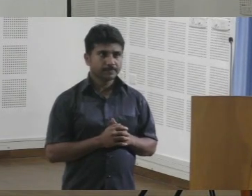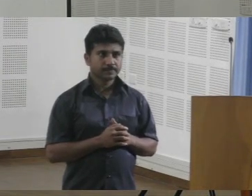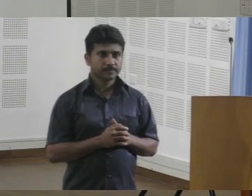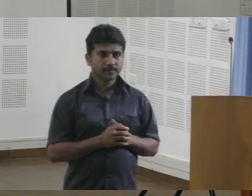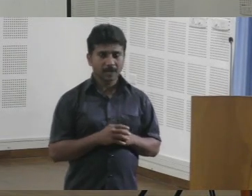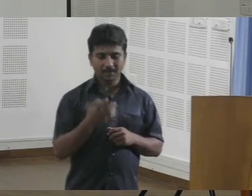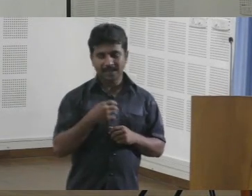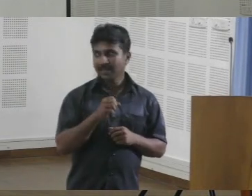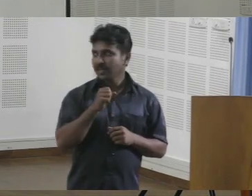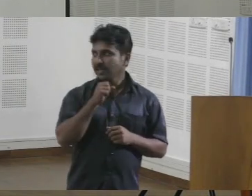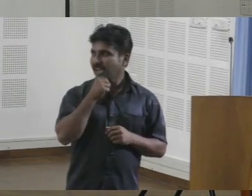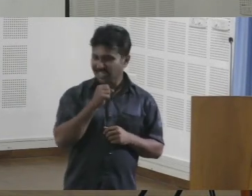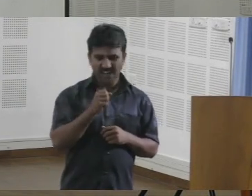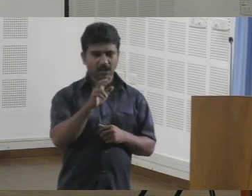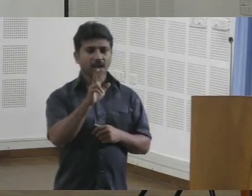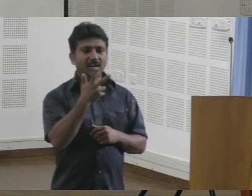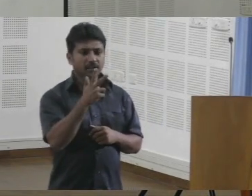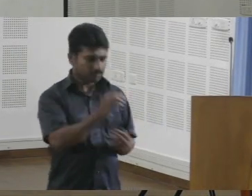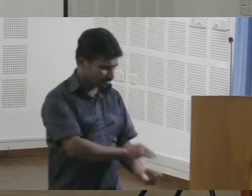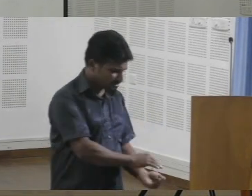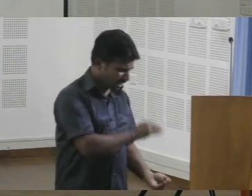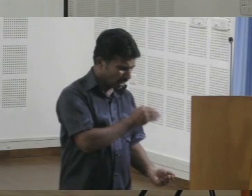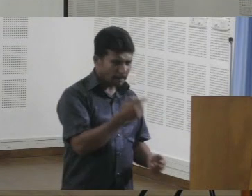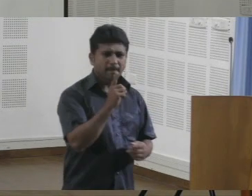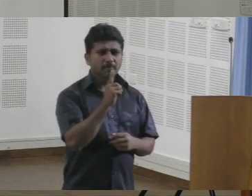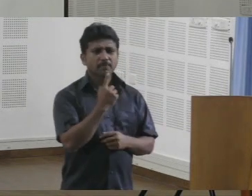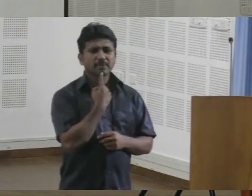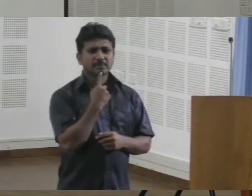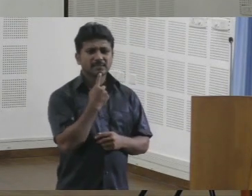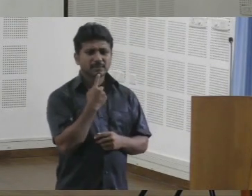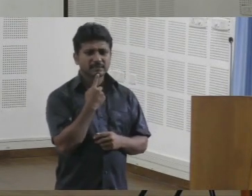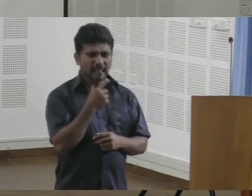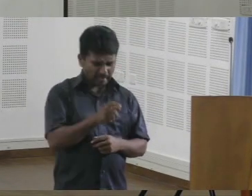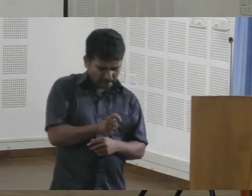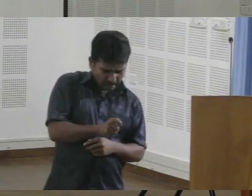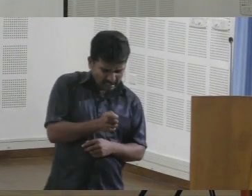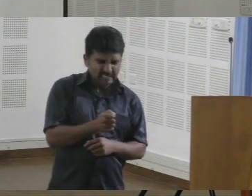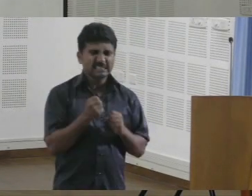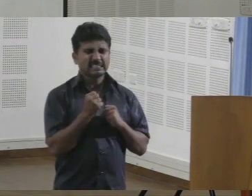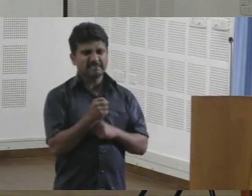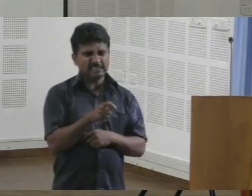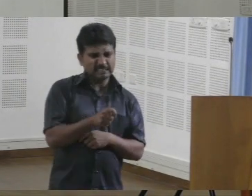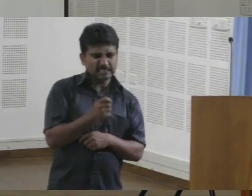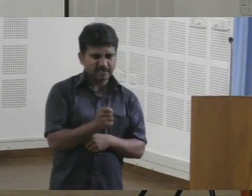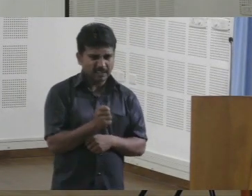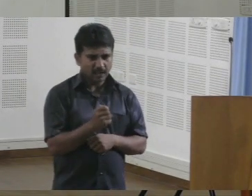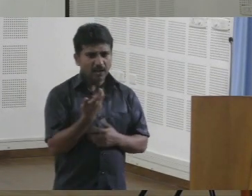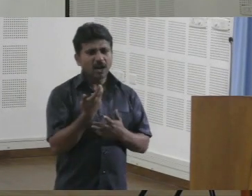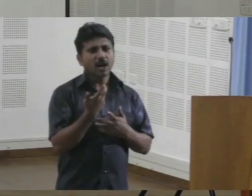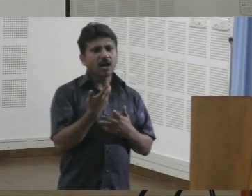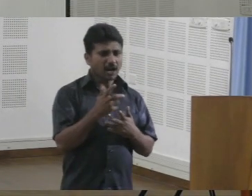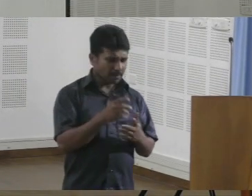എട്ട് വയസ്സ് വരെയും ആയിട്ടും അവന് പെൻസിൽ പിടിക്കാൻ ഭയങ്കര ബുദ്ധിമുട്ടായിരുന്നു. അപ്പോൾ സ്റ്റാൻഡിങ് ലൈൻ സ്ലീപ്പിംഗ് ലൈൻ ഒരു 4 വയസ്സ്